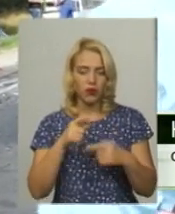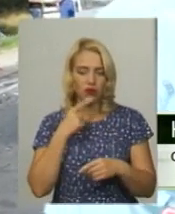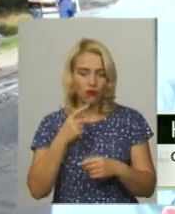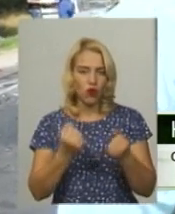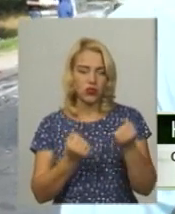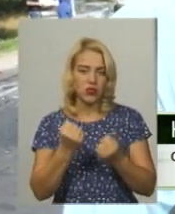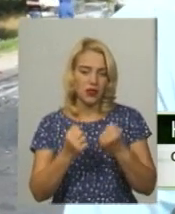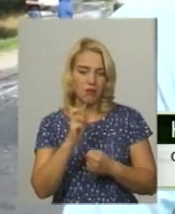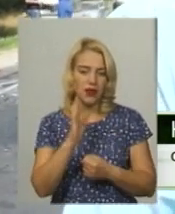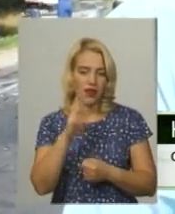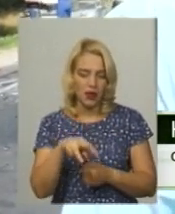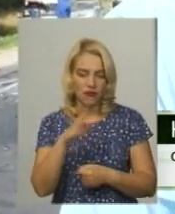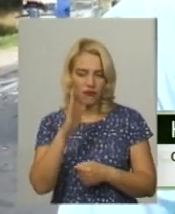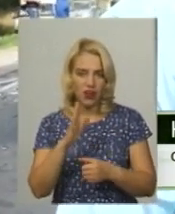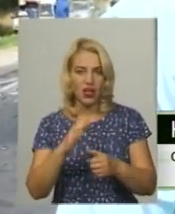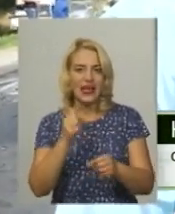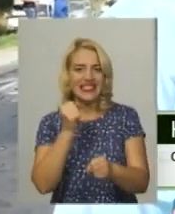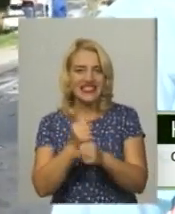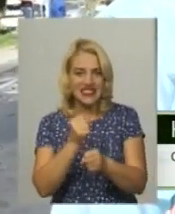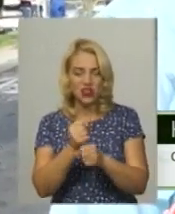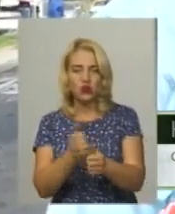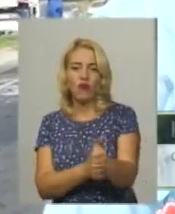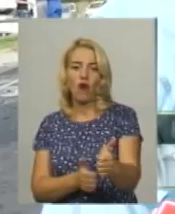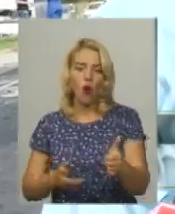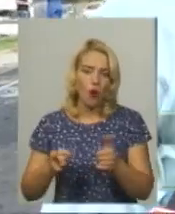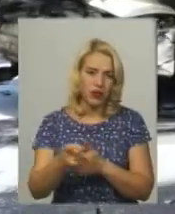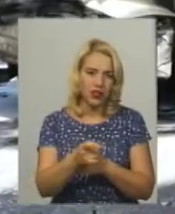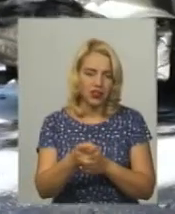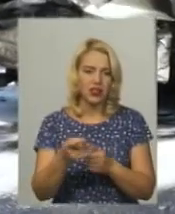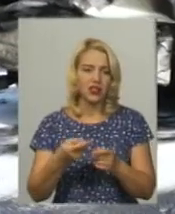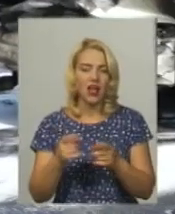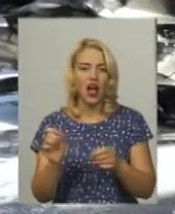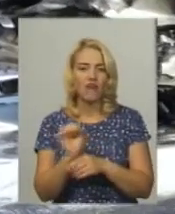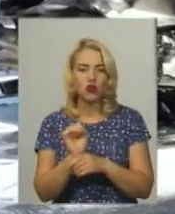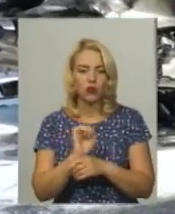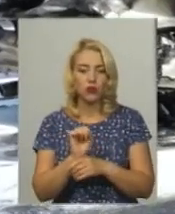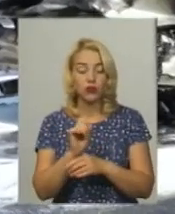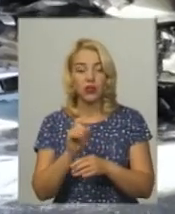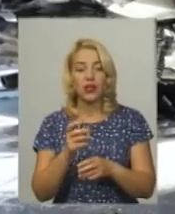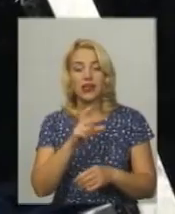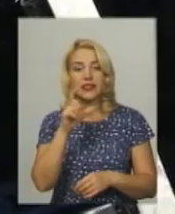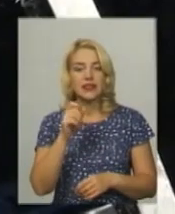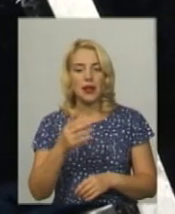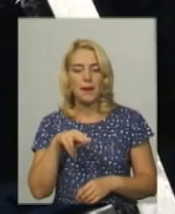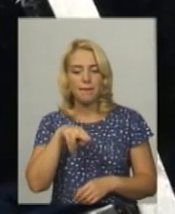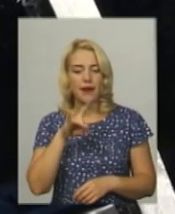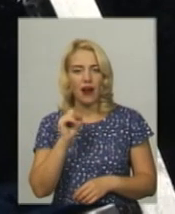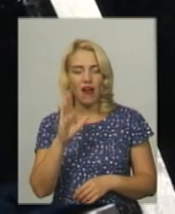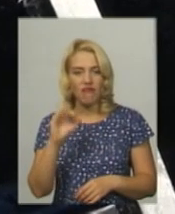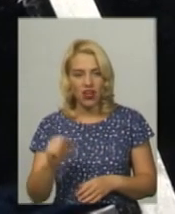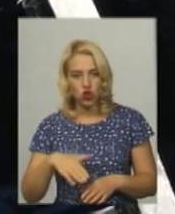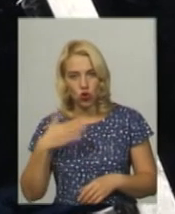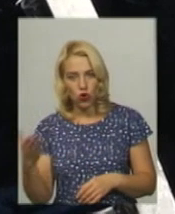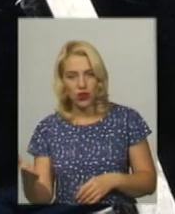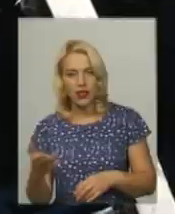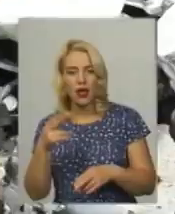здійснював обгін автомобіля, який рухався в попутному напрямку з правої сторони по